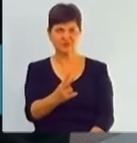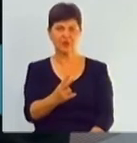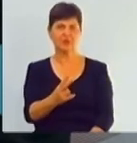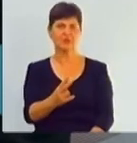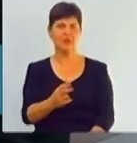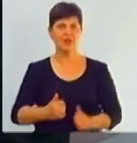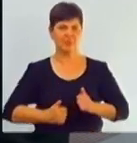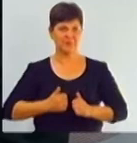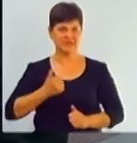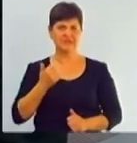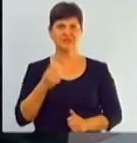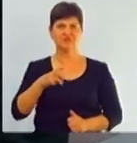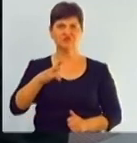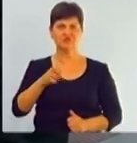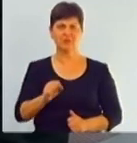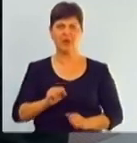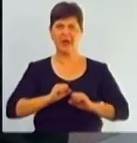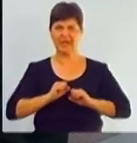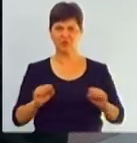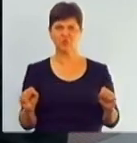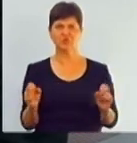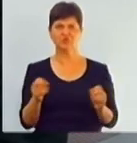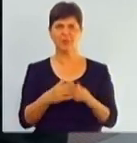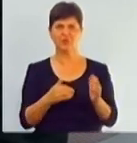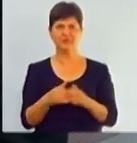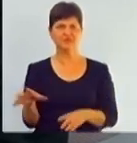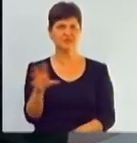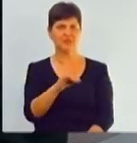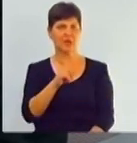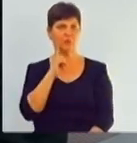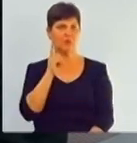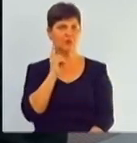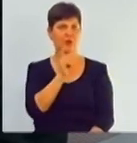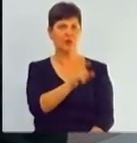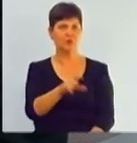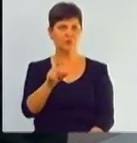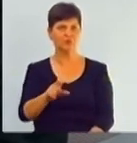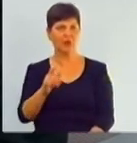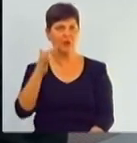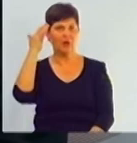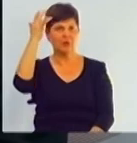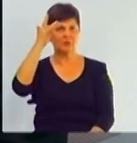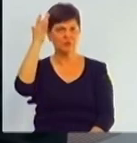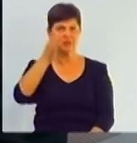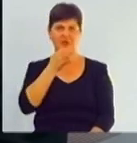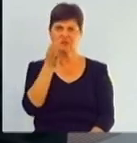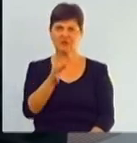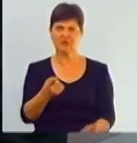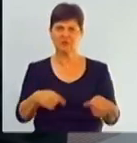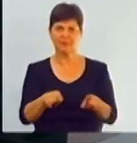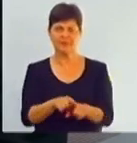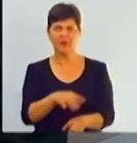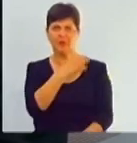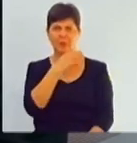престижна, героїчна професія, і всі молоді люди романтичні, скажімо так, і багато хто вибирає.